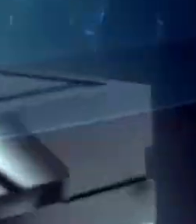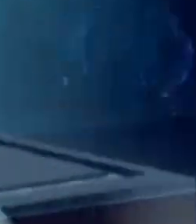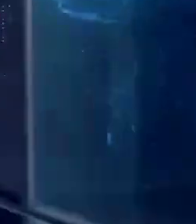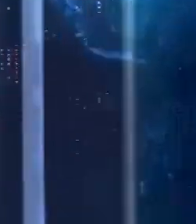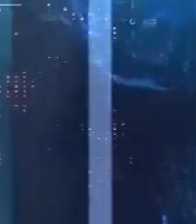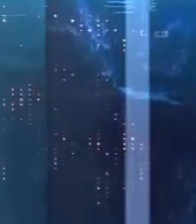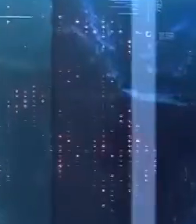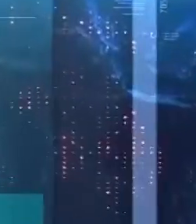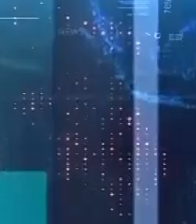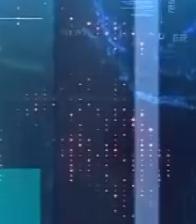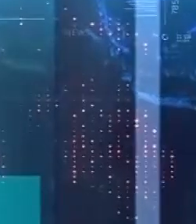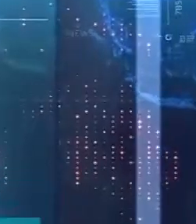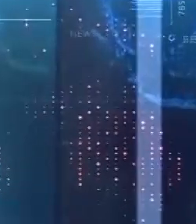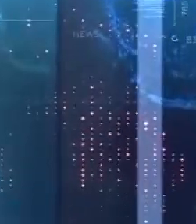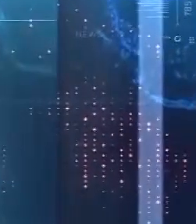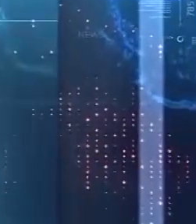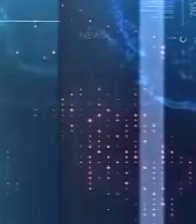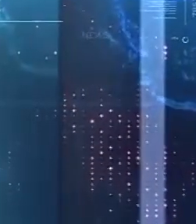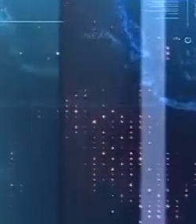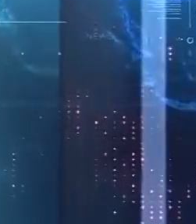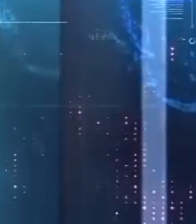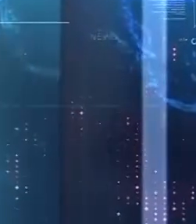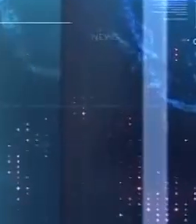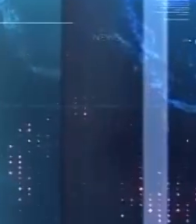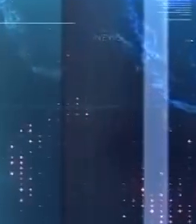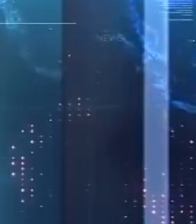Ғабит Қабдырахман, Жетісу арнасы, Талдықорған.